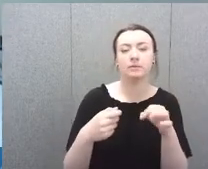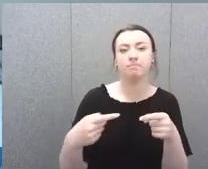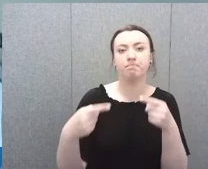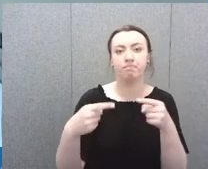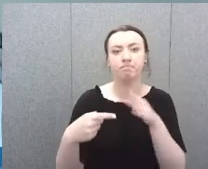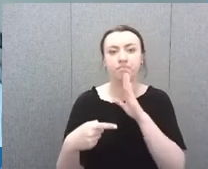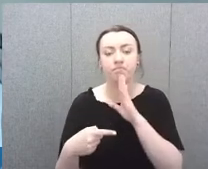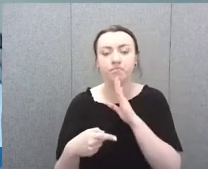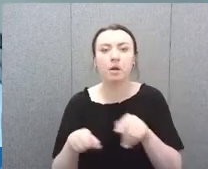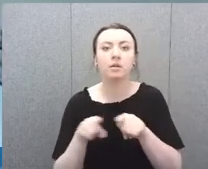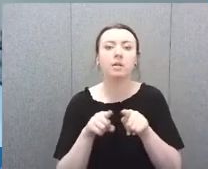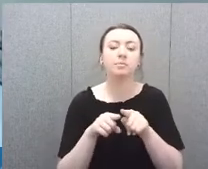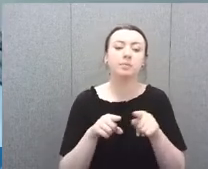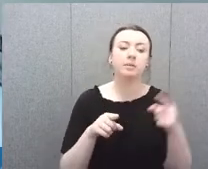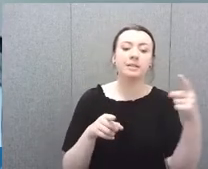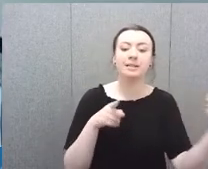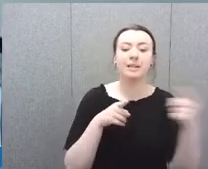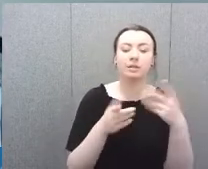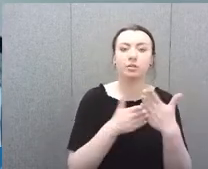насилие